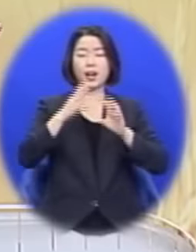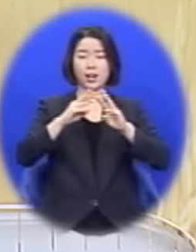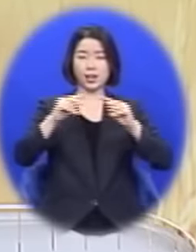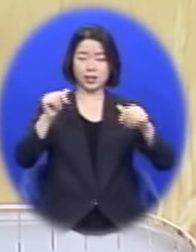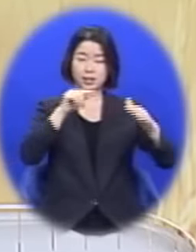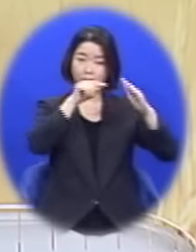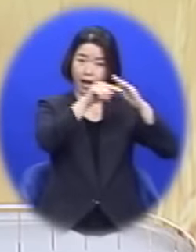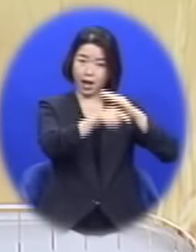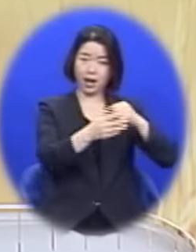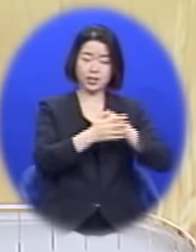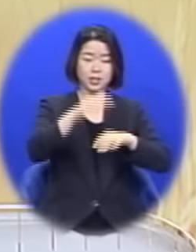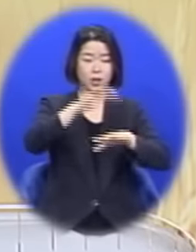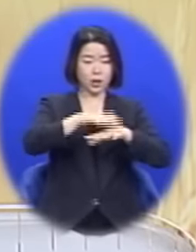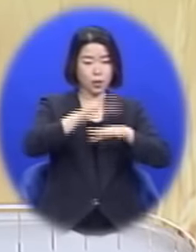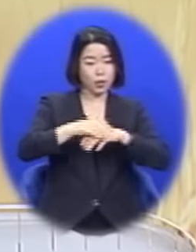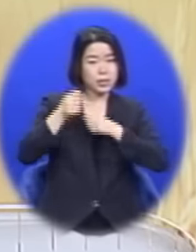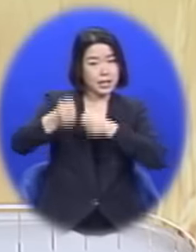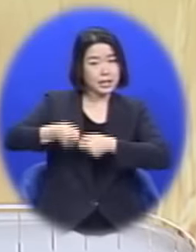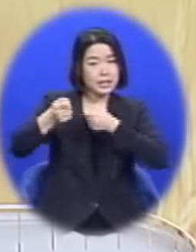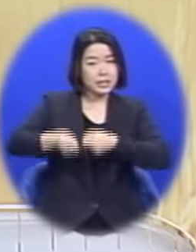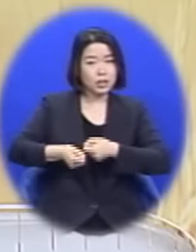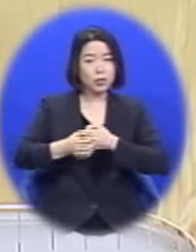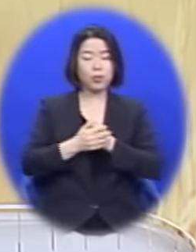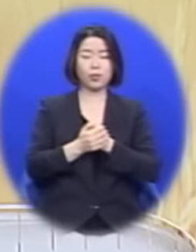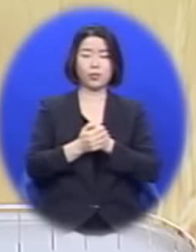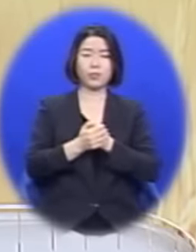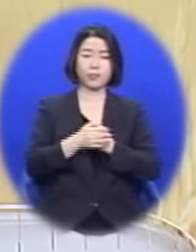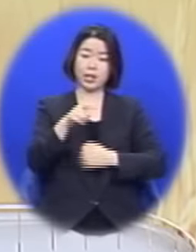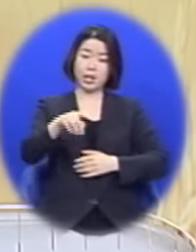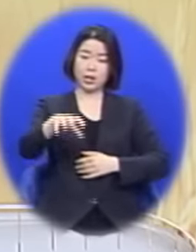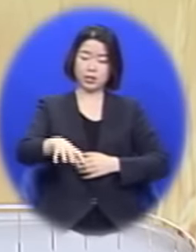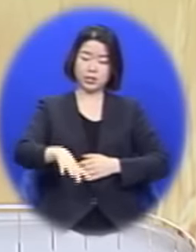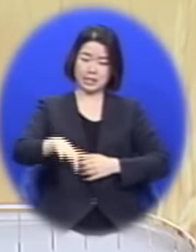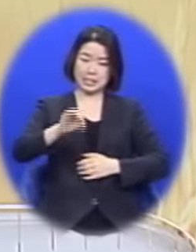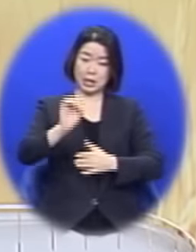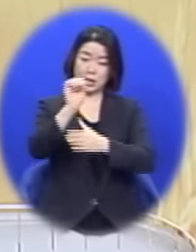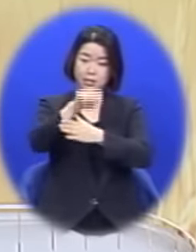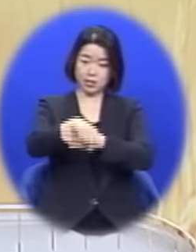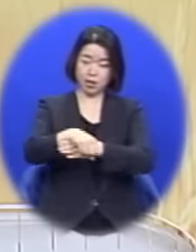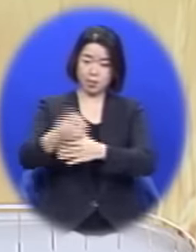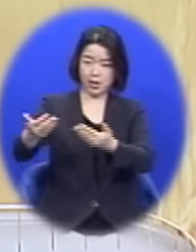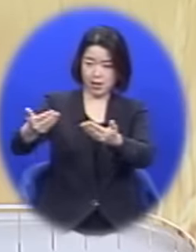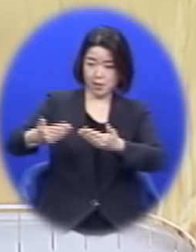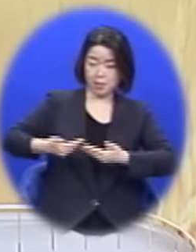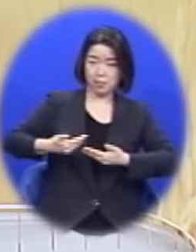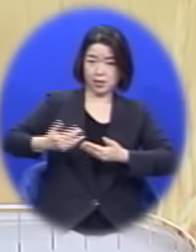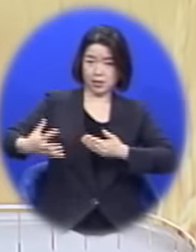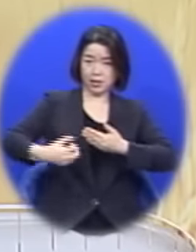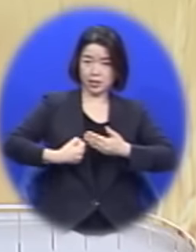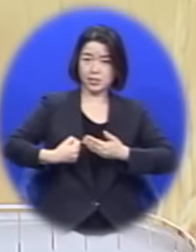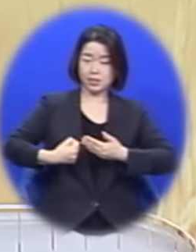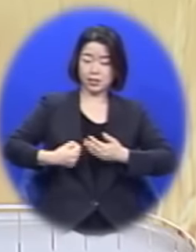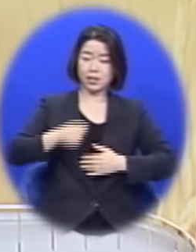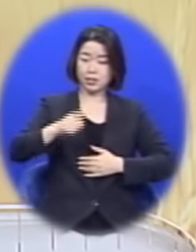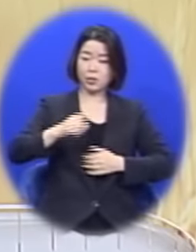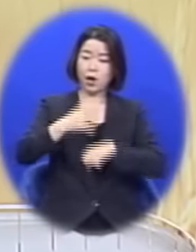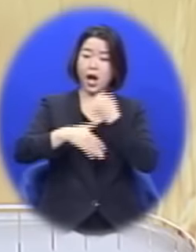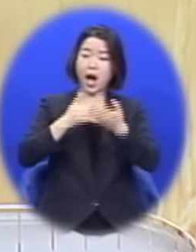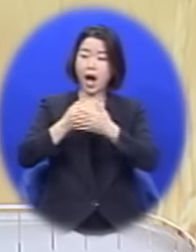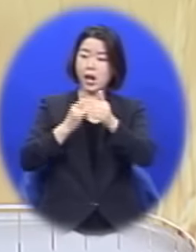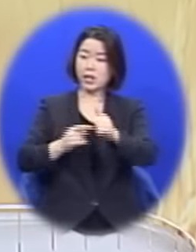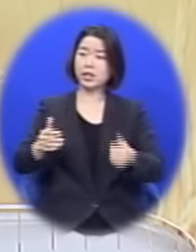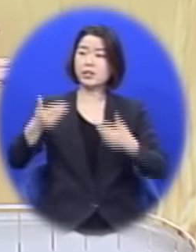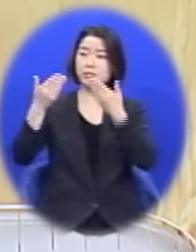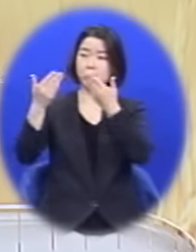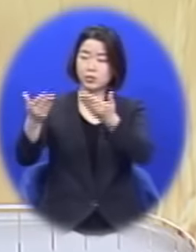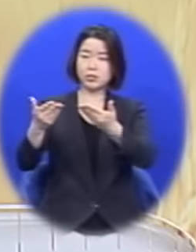들어가서 농사를 짓고 그리고 거기서 첫 열매를 거두었을 때 그걸 하나님께 바치는 것은